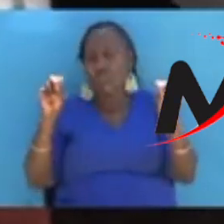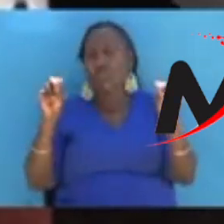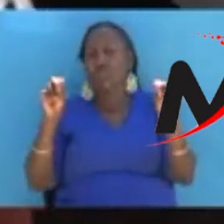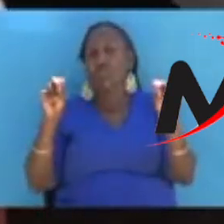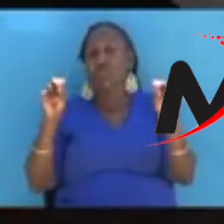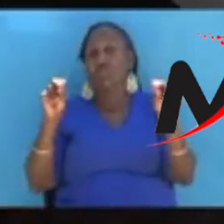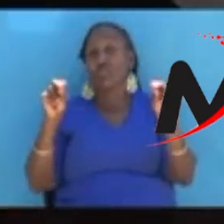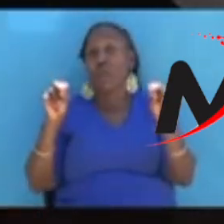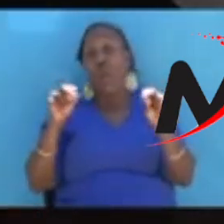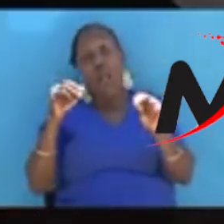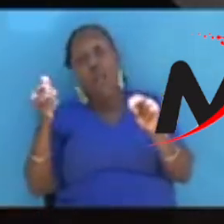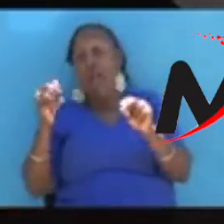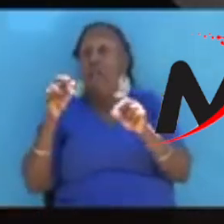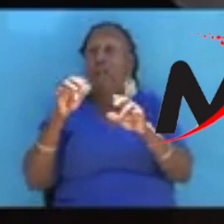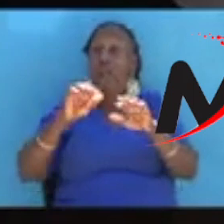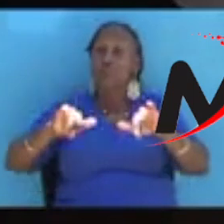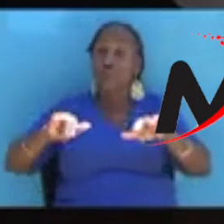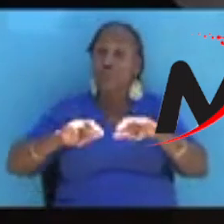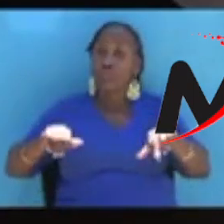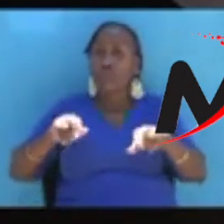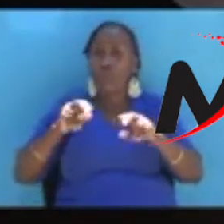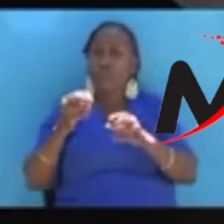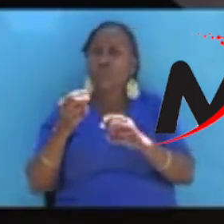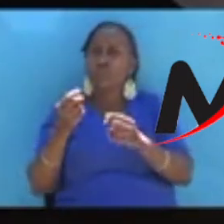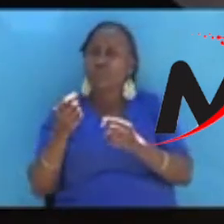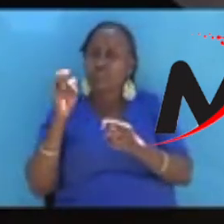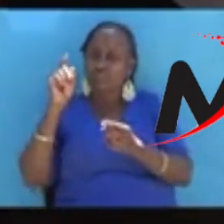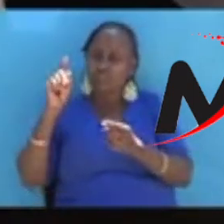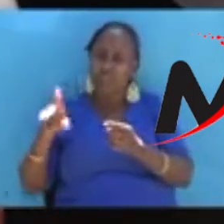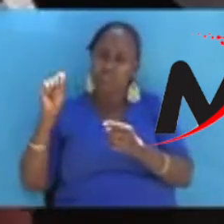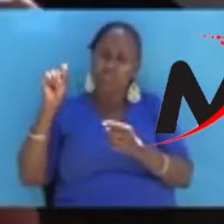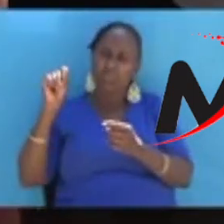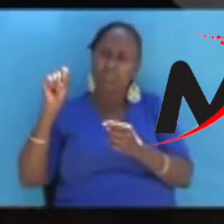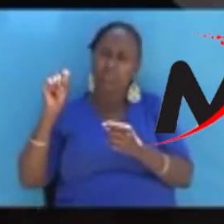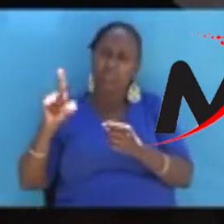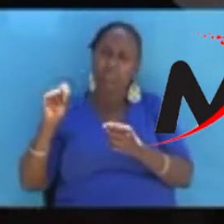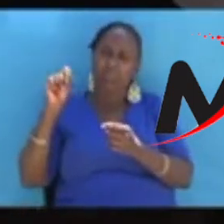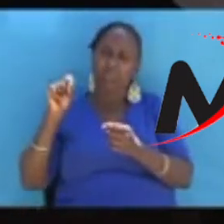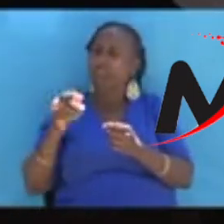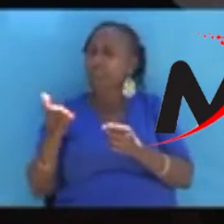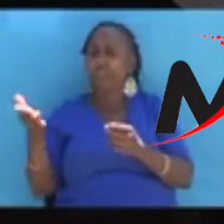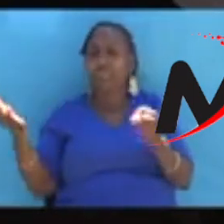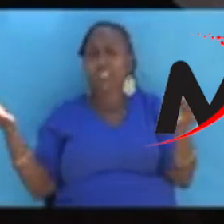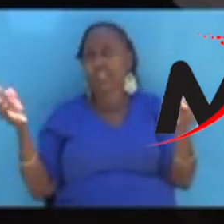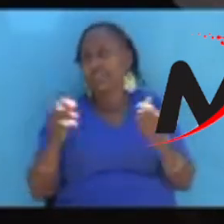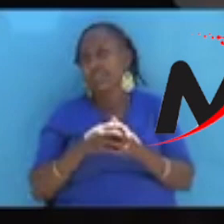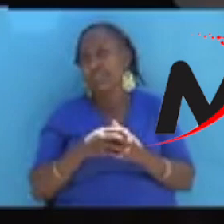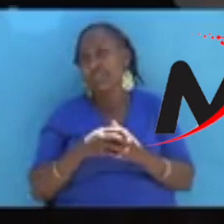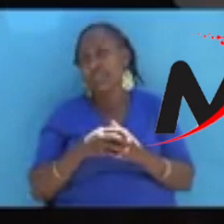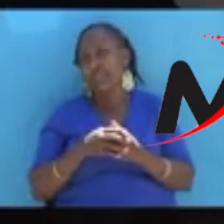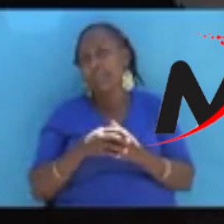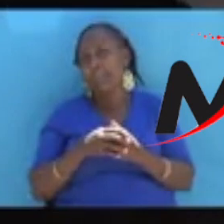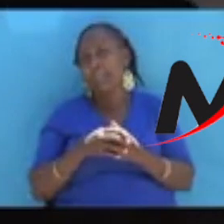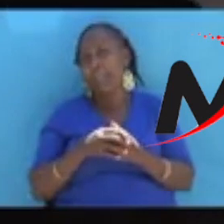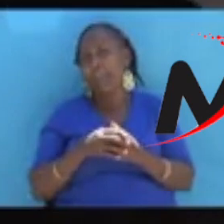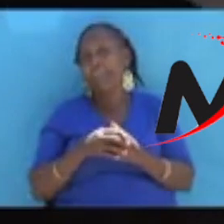looking for cheap relevance. Usikubali Mheshimiwa Rais. Kwa haya mumekubaliana